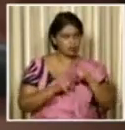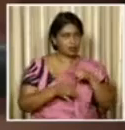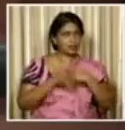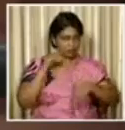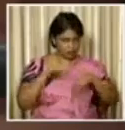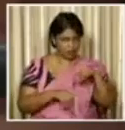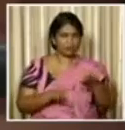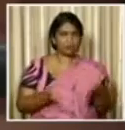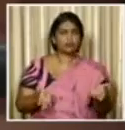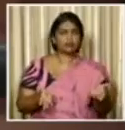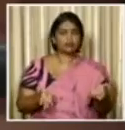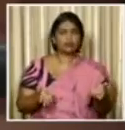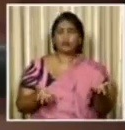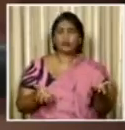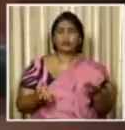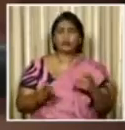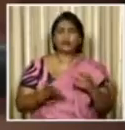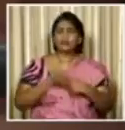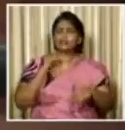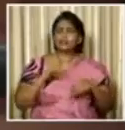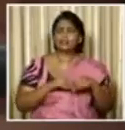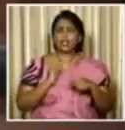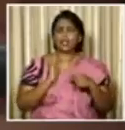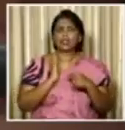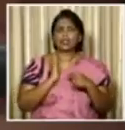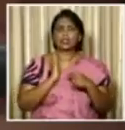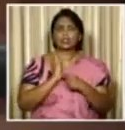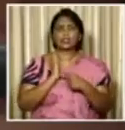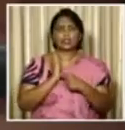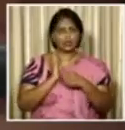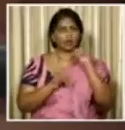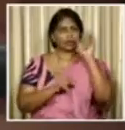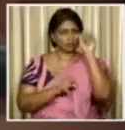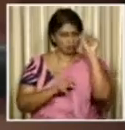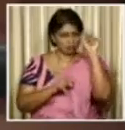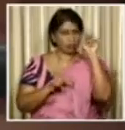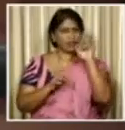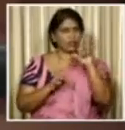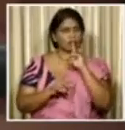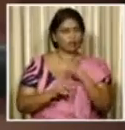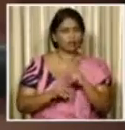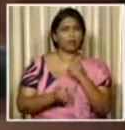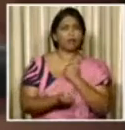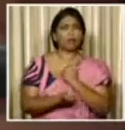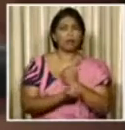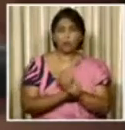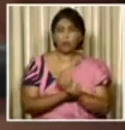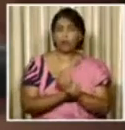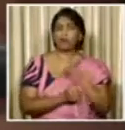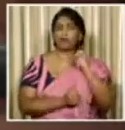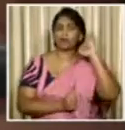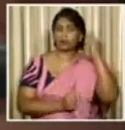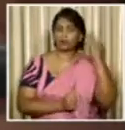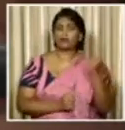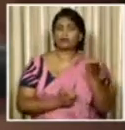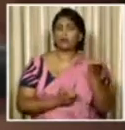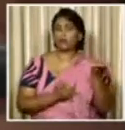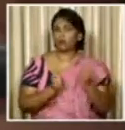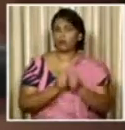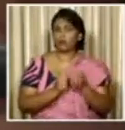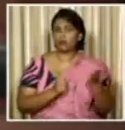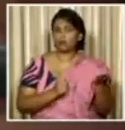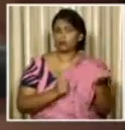ඡන්දේ තියෙනවද? ඒ ඡන්දෙට දේශබන්දු කියලා කෙනෙක් ඉල්ලනවද කියලා. දැන් පොලිස් ප්‍රතිවරයා ඔහුගේ ඇසිරීම කොහොමද?